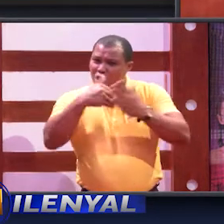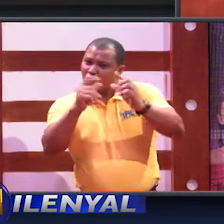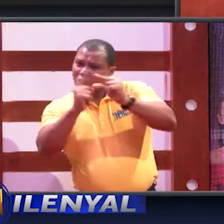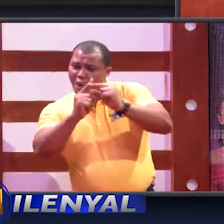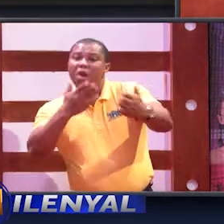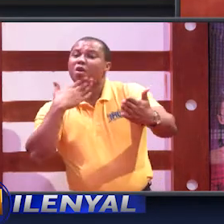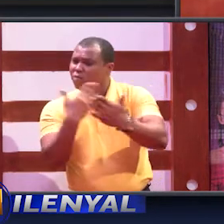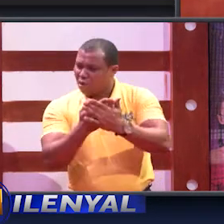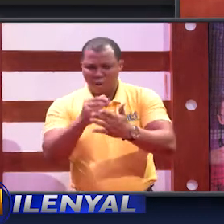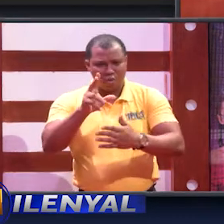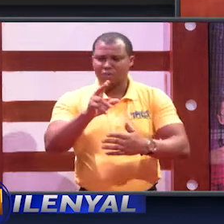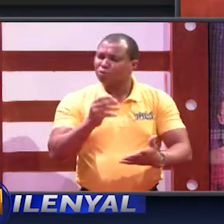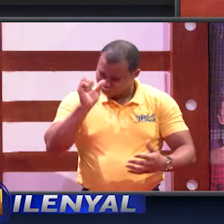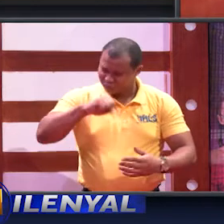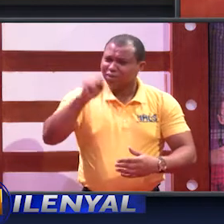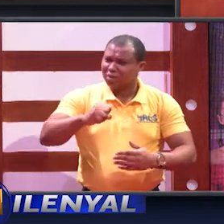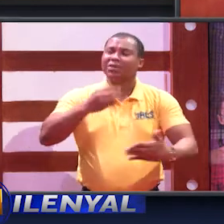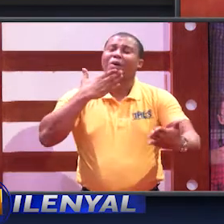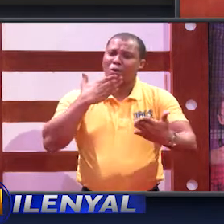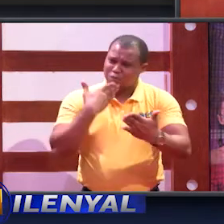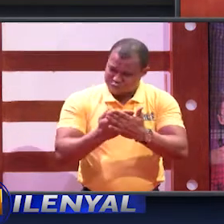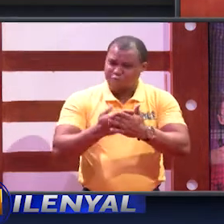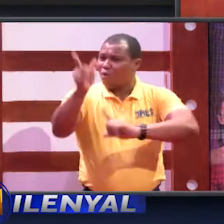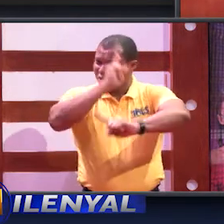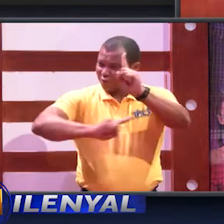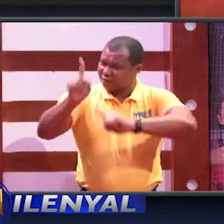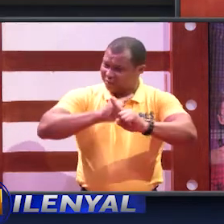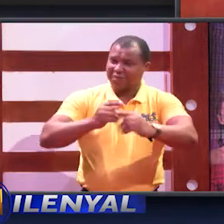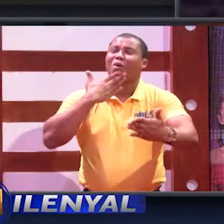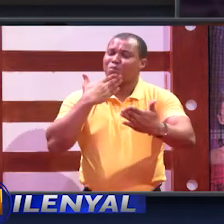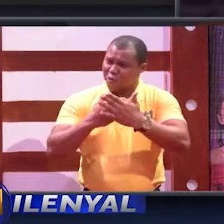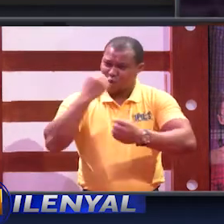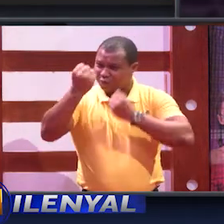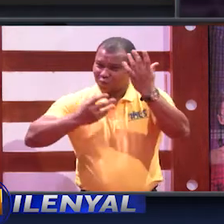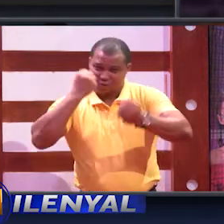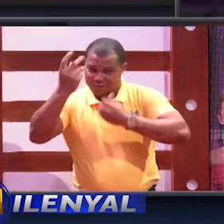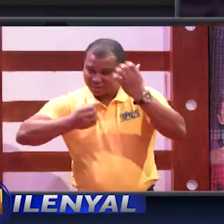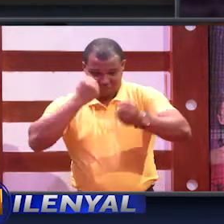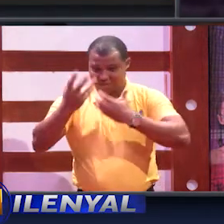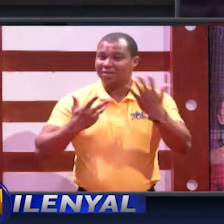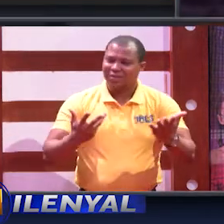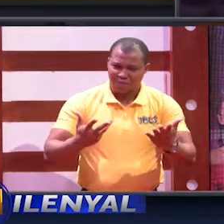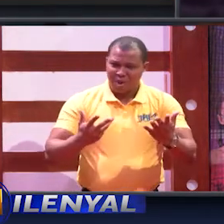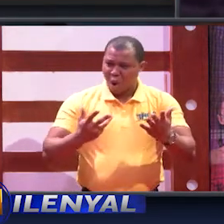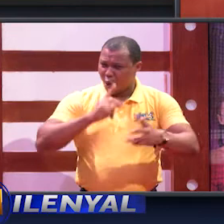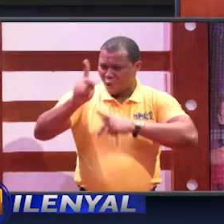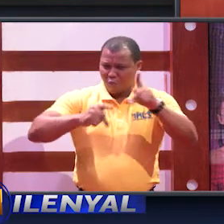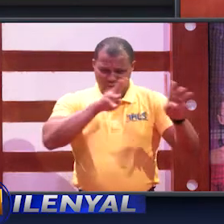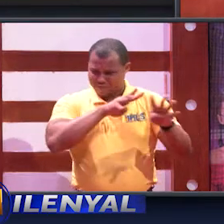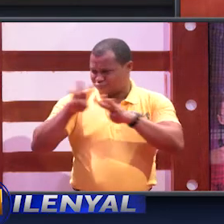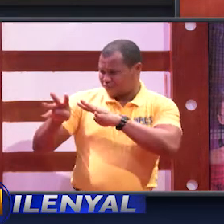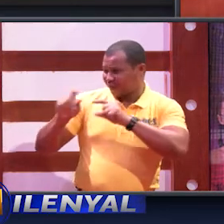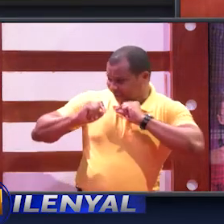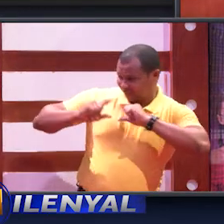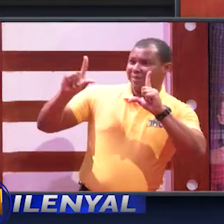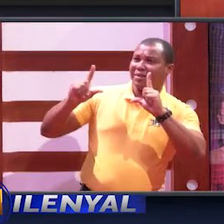pensent que c'est juste qu'ils ont fait des gestes comme ça. Donc, on a dit vraiment, c'est des étudiants que nous prenons à niveau zéro et qu'on a qui vraiment a